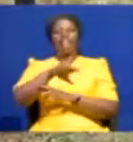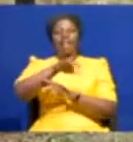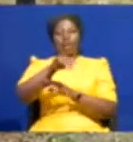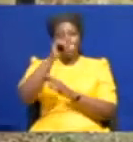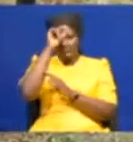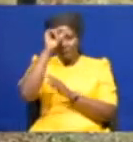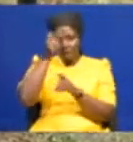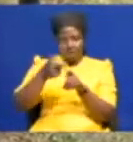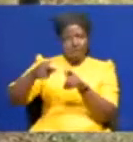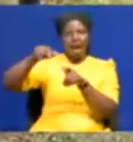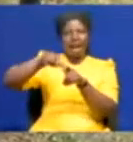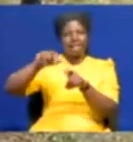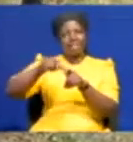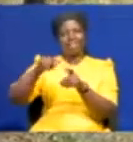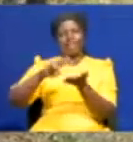mradi huo.